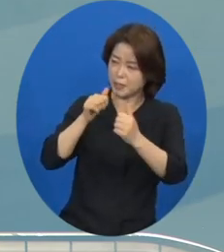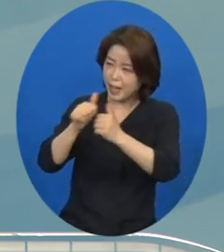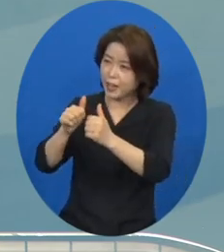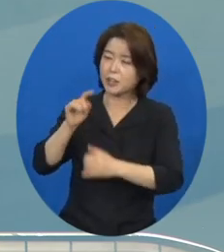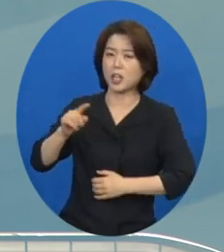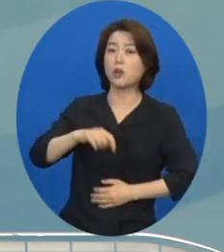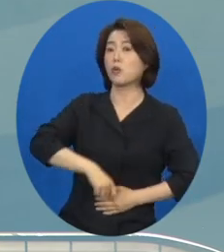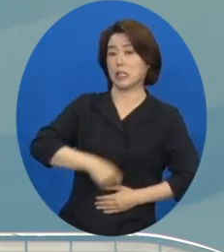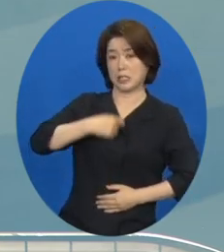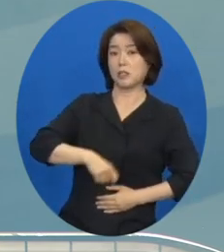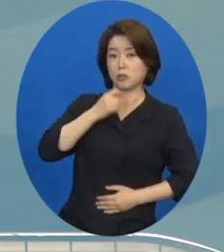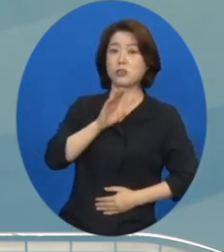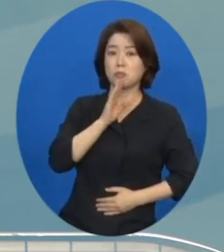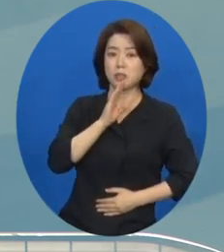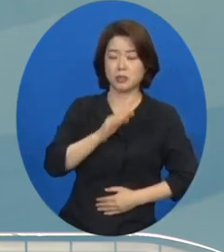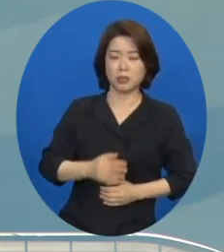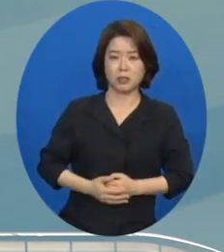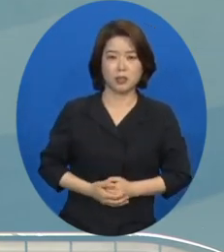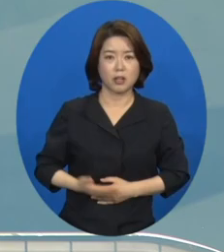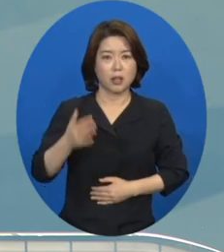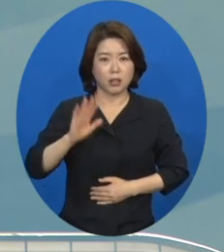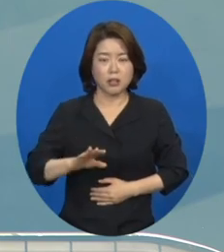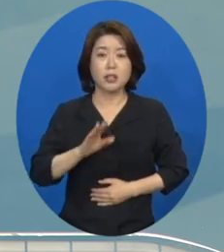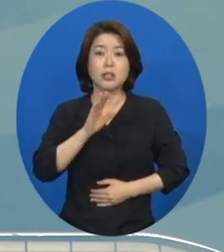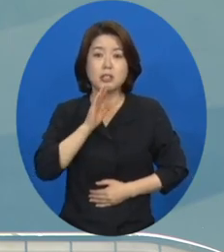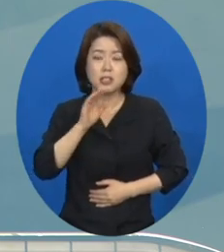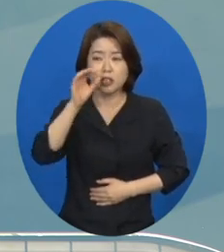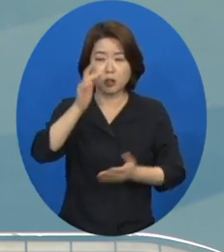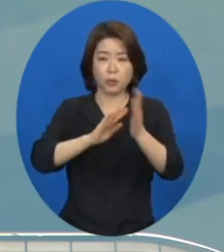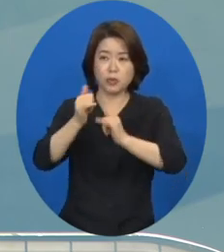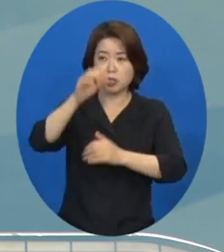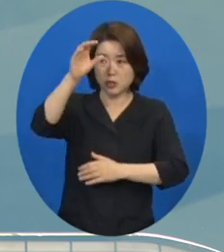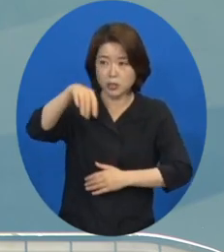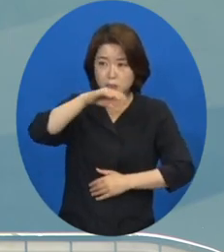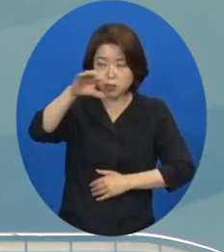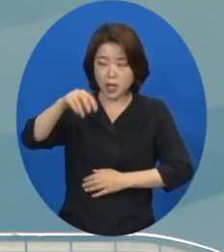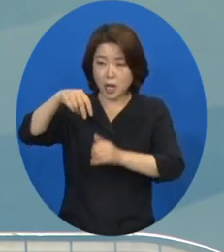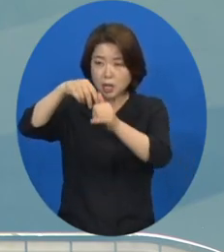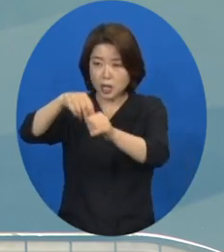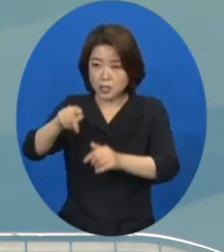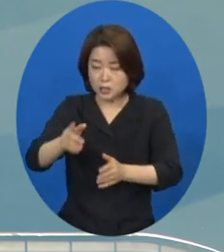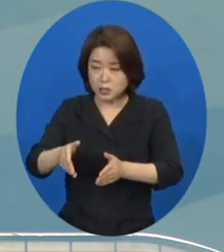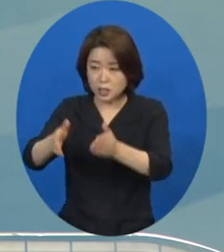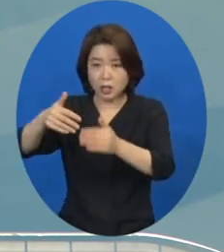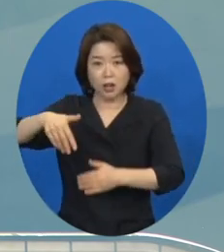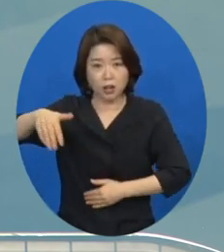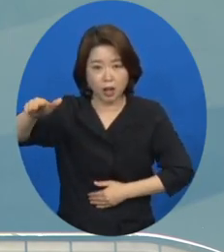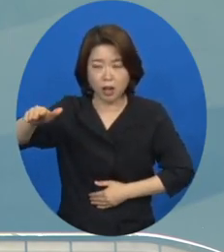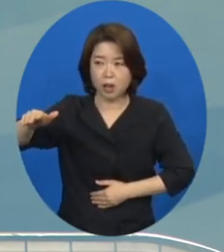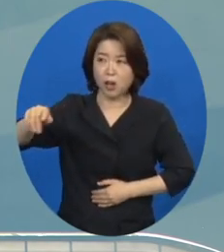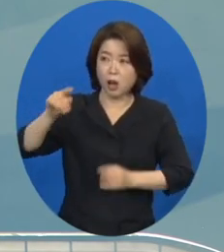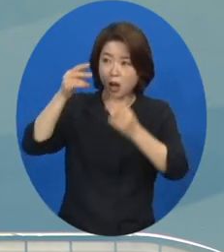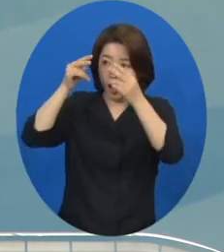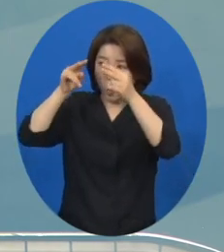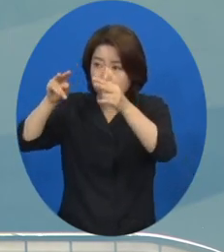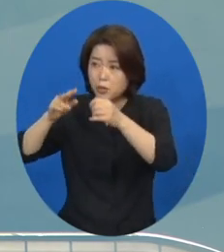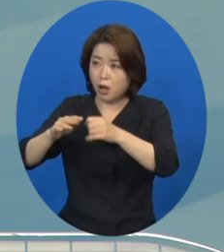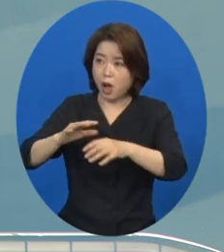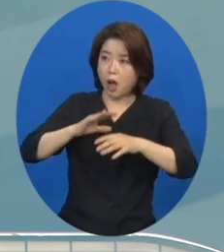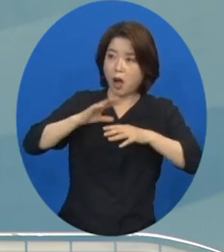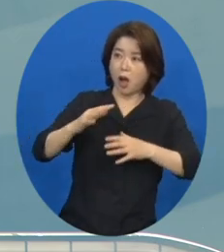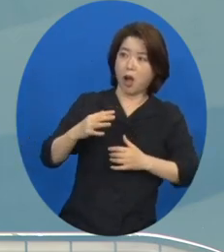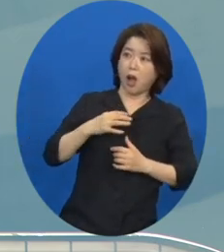거예요. 그렇지만 실제로 예수님이 십자가에 달리실 길을 가시니 두려움이 확 엄습해